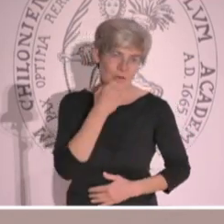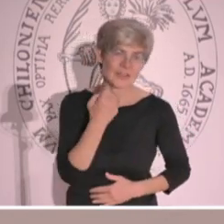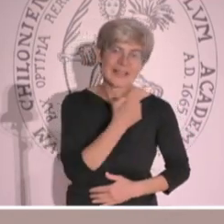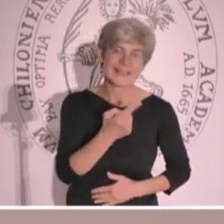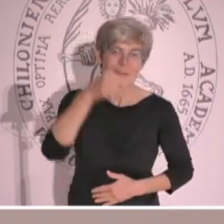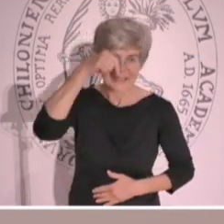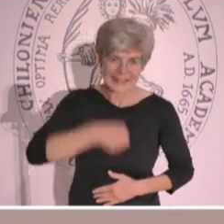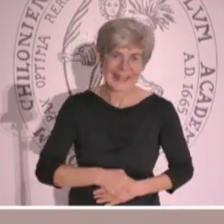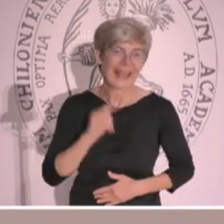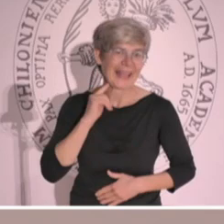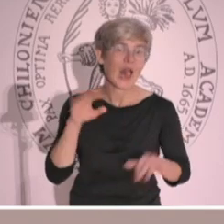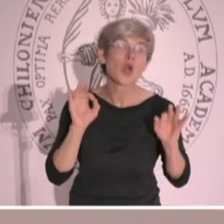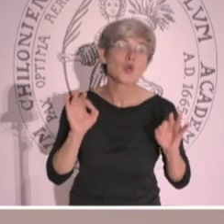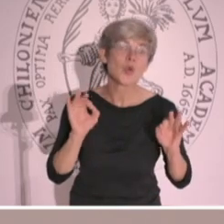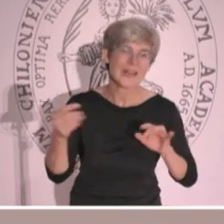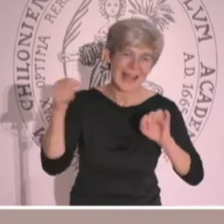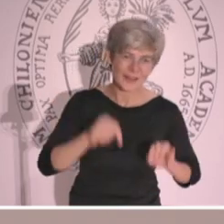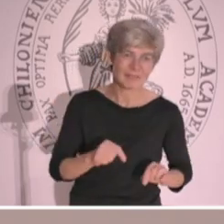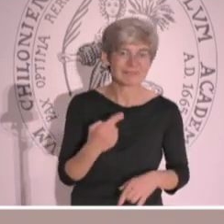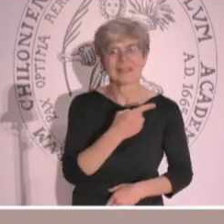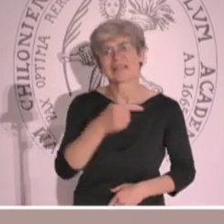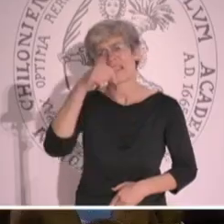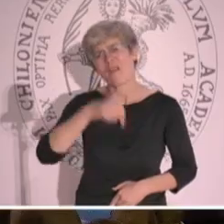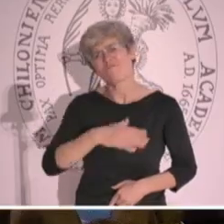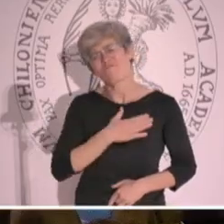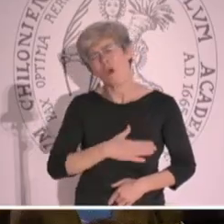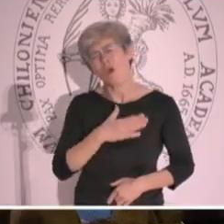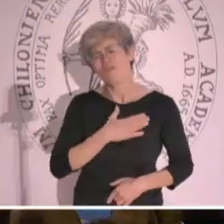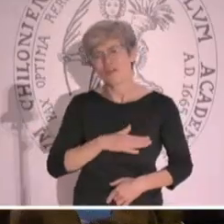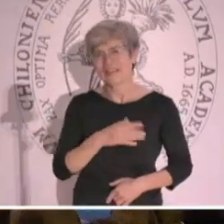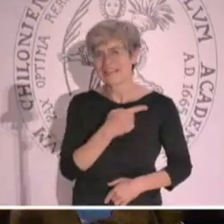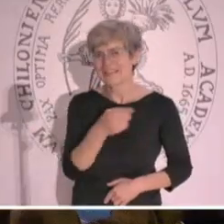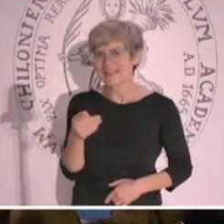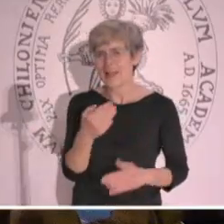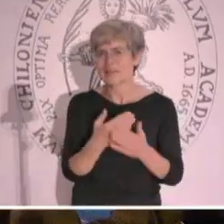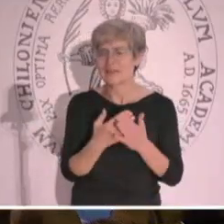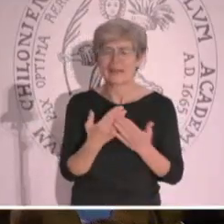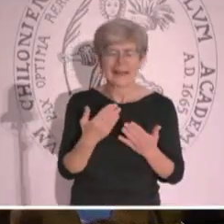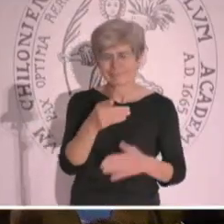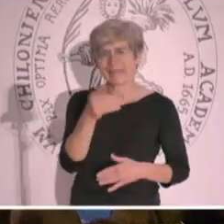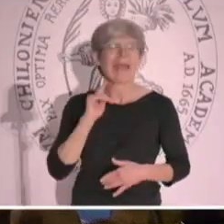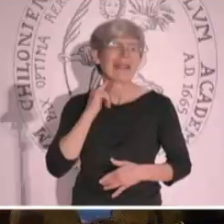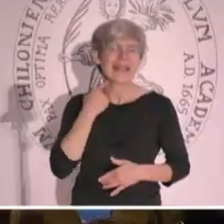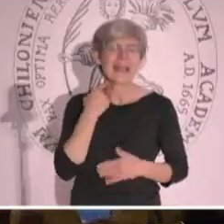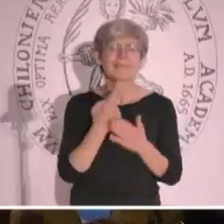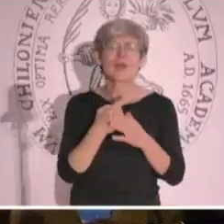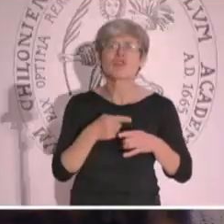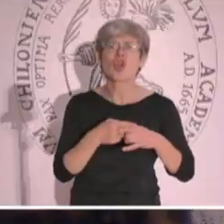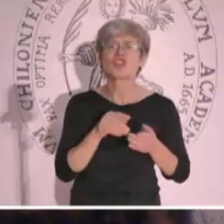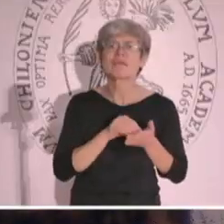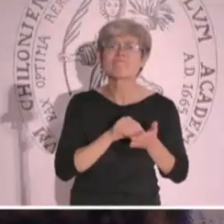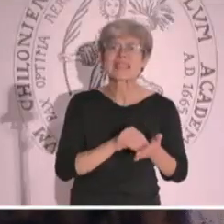Sie sich hier wohlfühlen, dass die durchschnittliche Miete hier in Kiel beträgt 290 Euro, das ist eine Menge